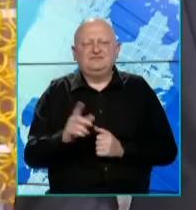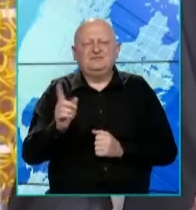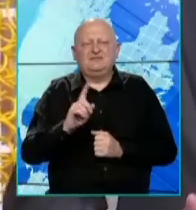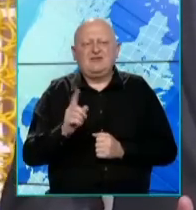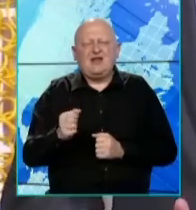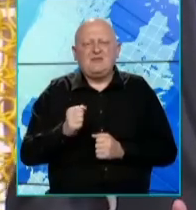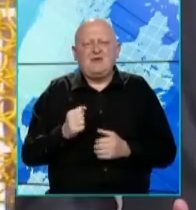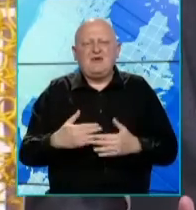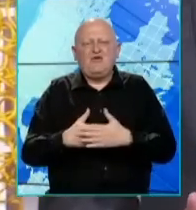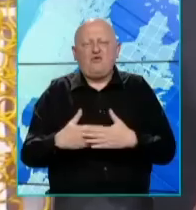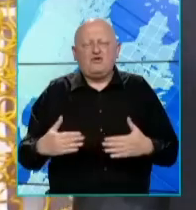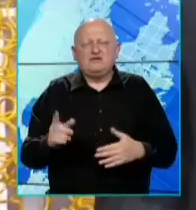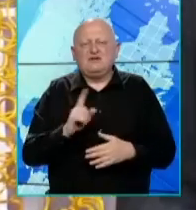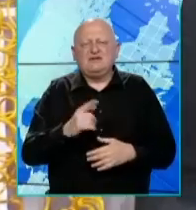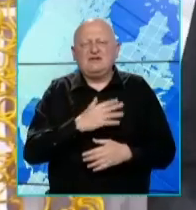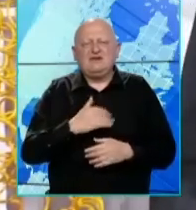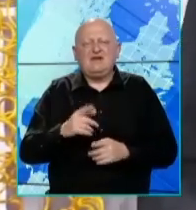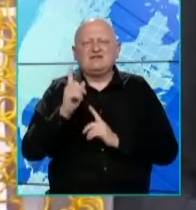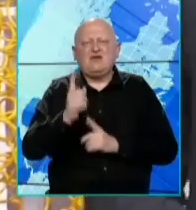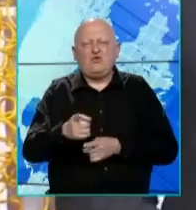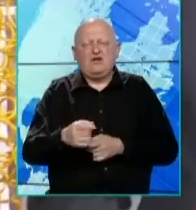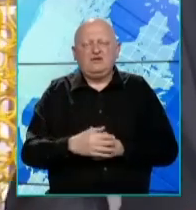Nema vojske na granicama, nije Hrvatska u ratu.